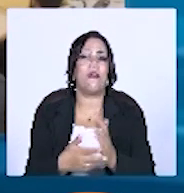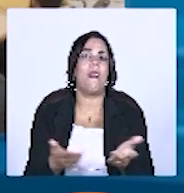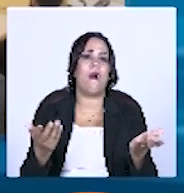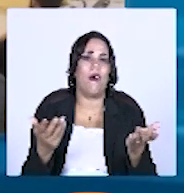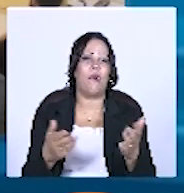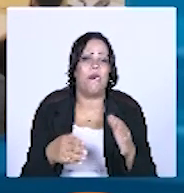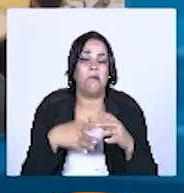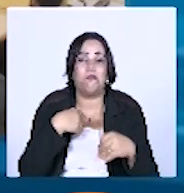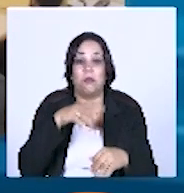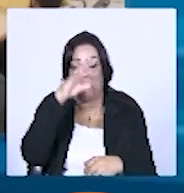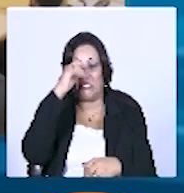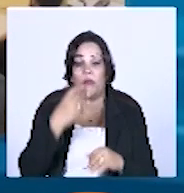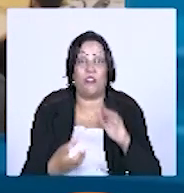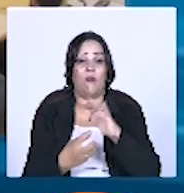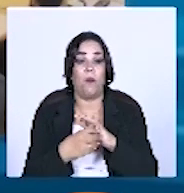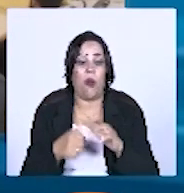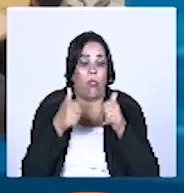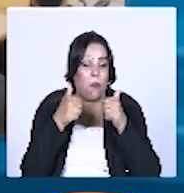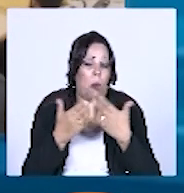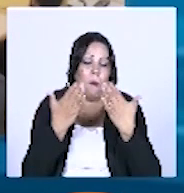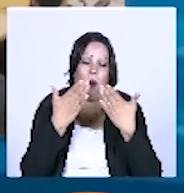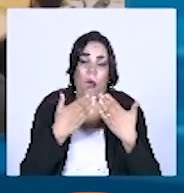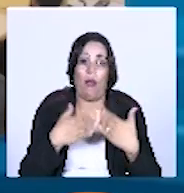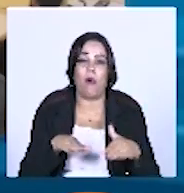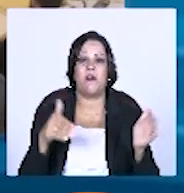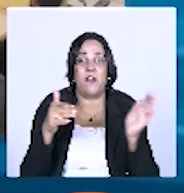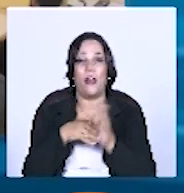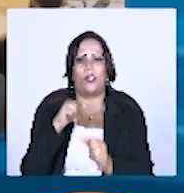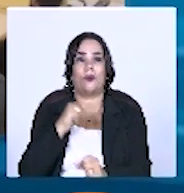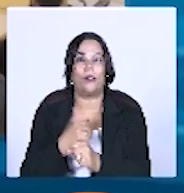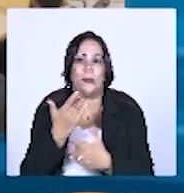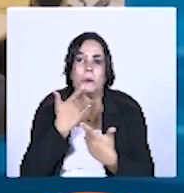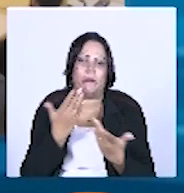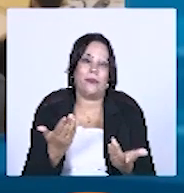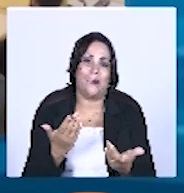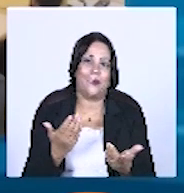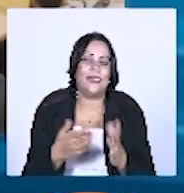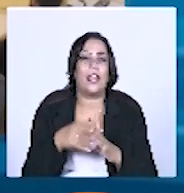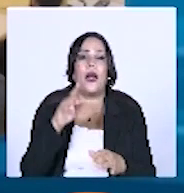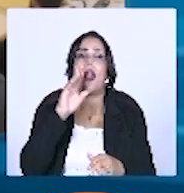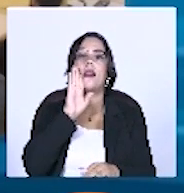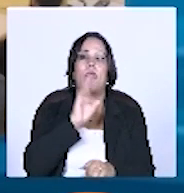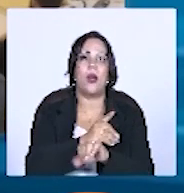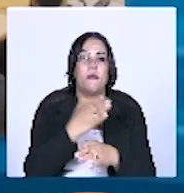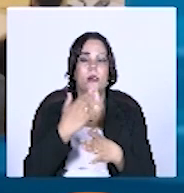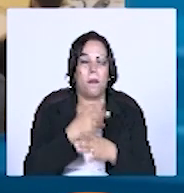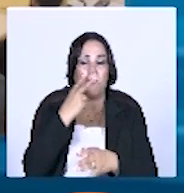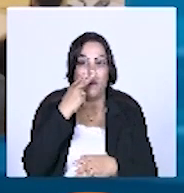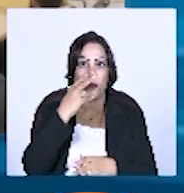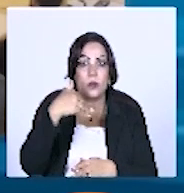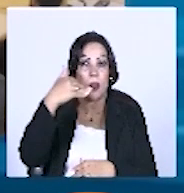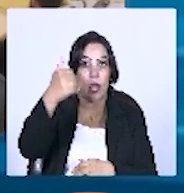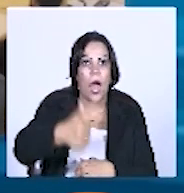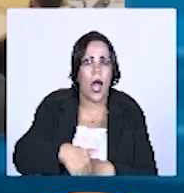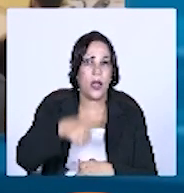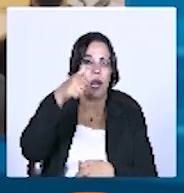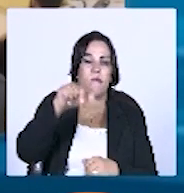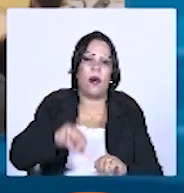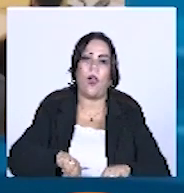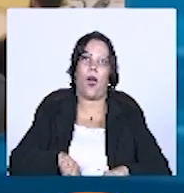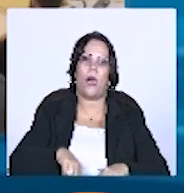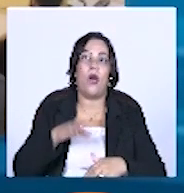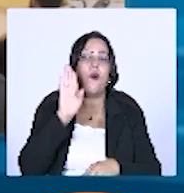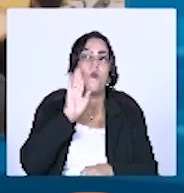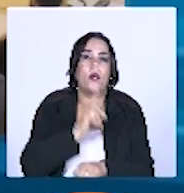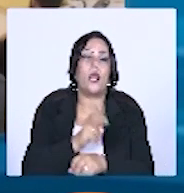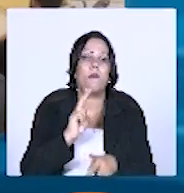العمل ايه يعني دي قضيه وقضيه ان انا اتعلم عشان يبقى لي ناصره افضل في الحياه واتعلم حاجه افضل